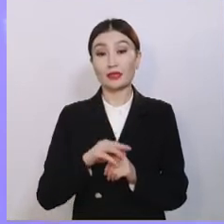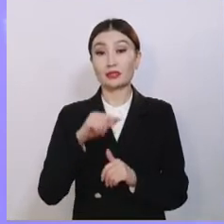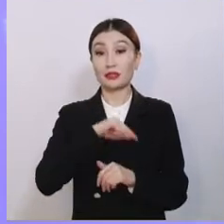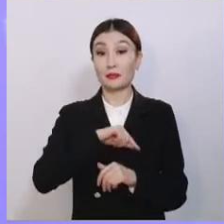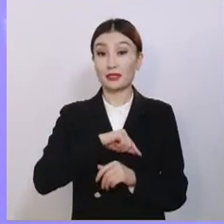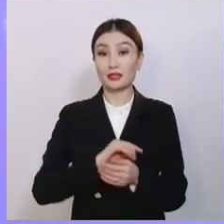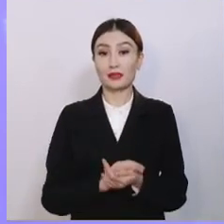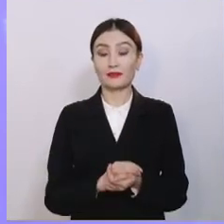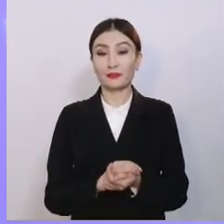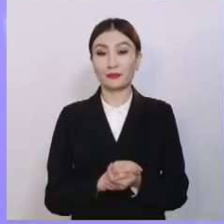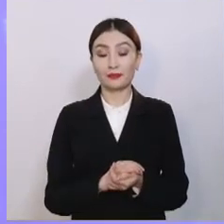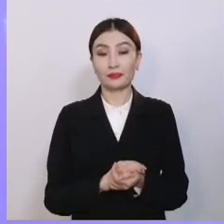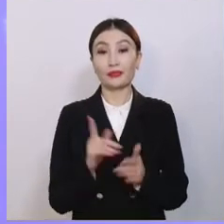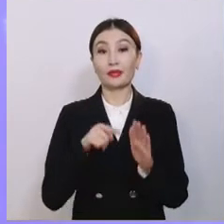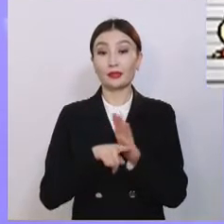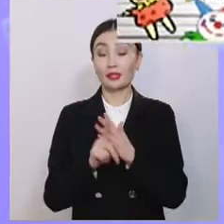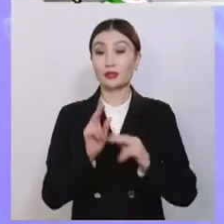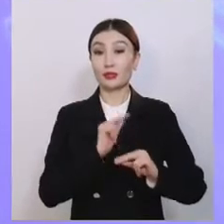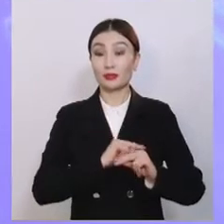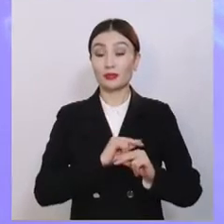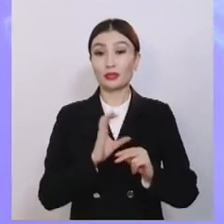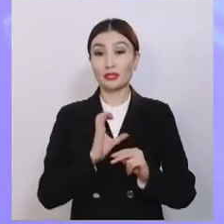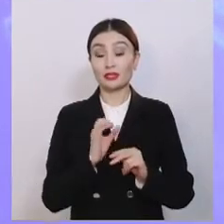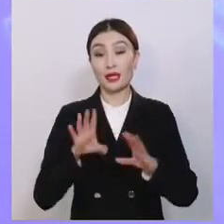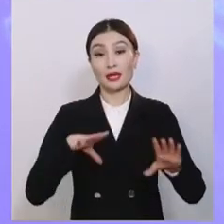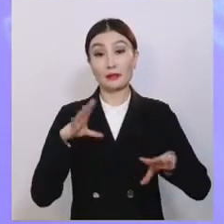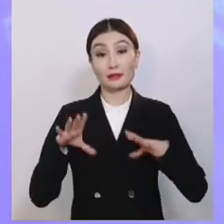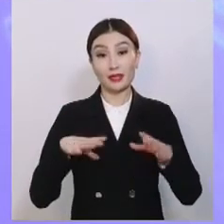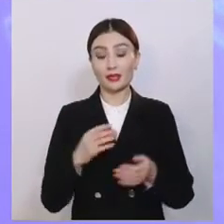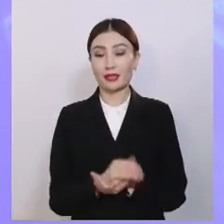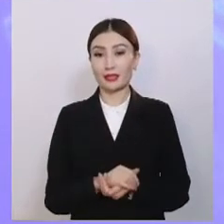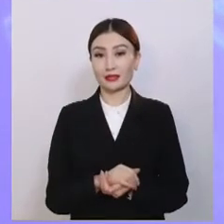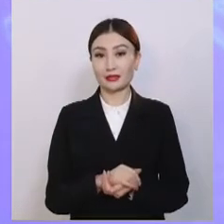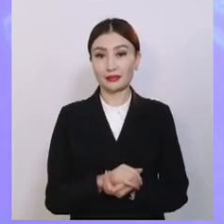признаков. Начнем работу с разминки.